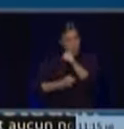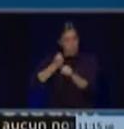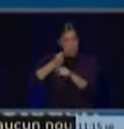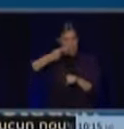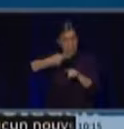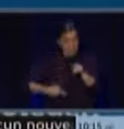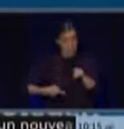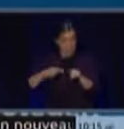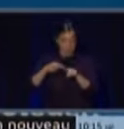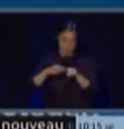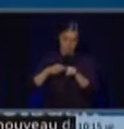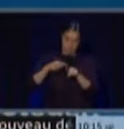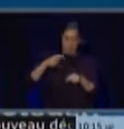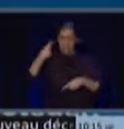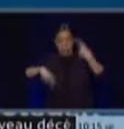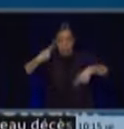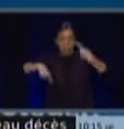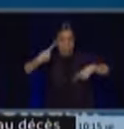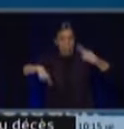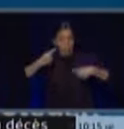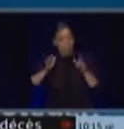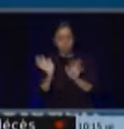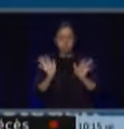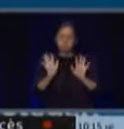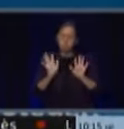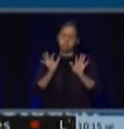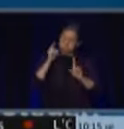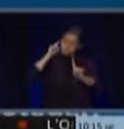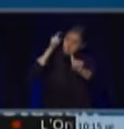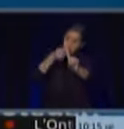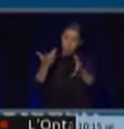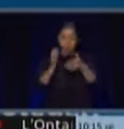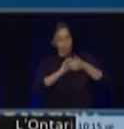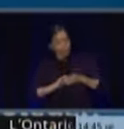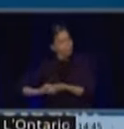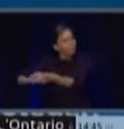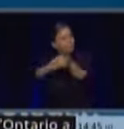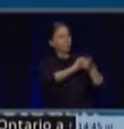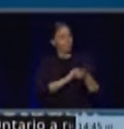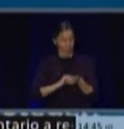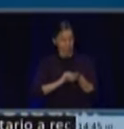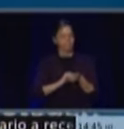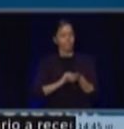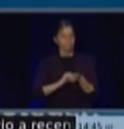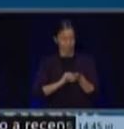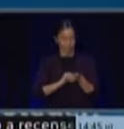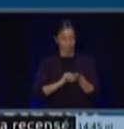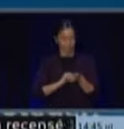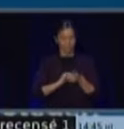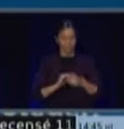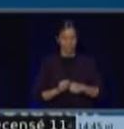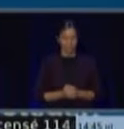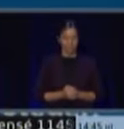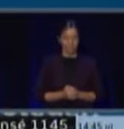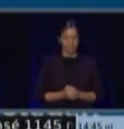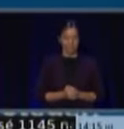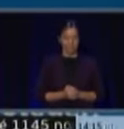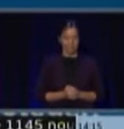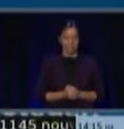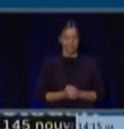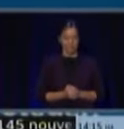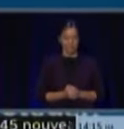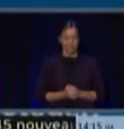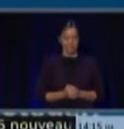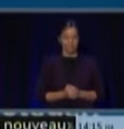temps de chicaner entre nous autres, c'est le temps de serrer les coudes, être ensemble et être, le faire